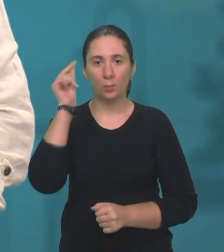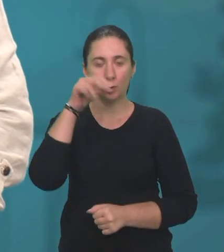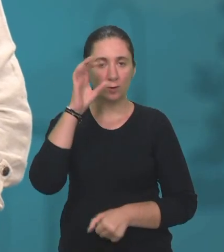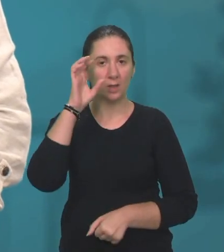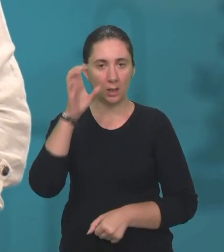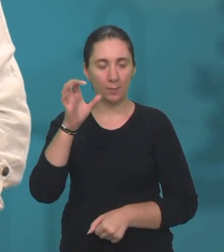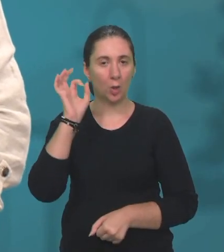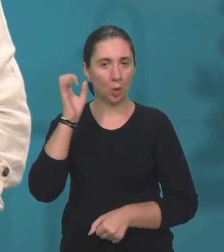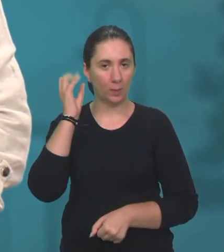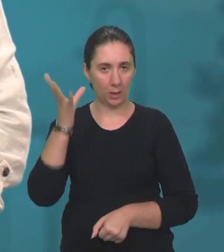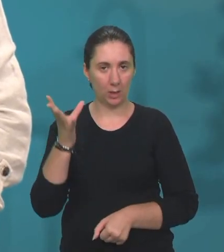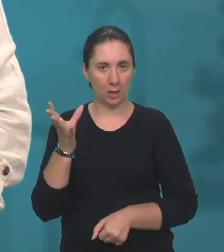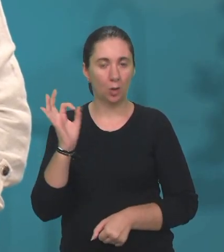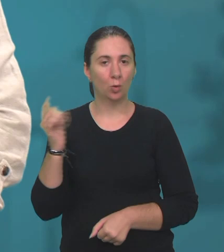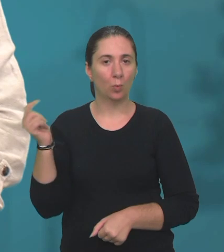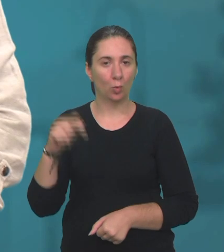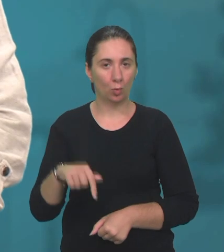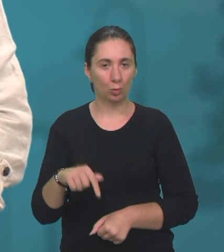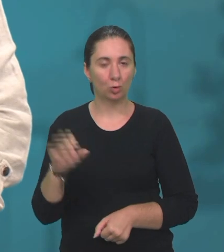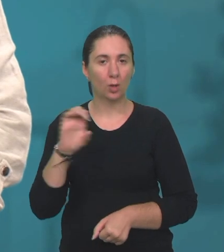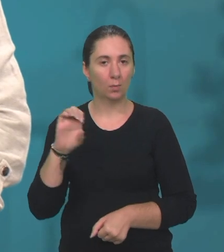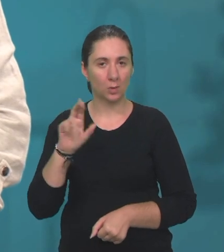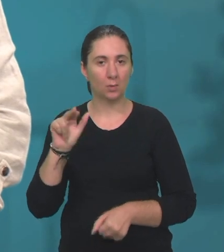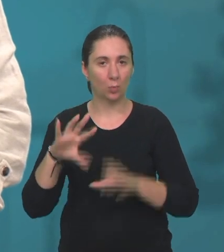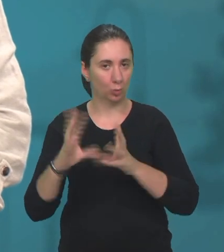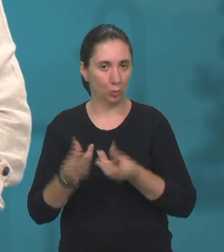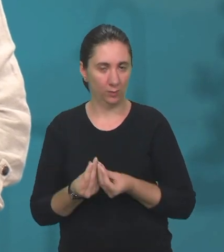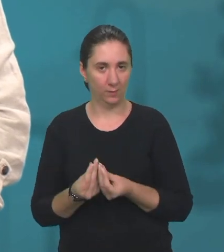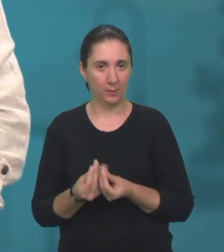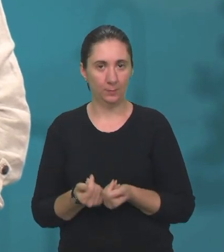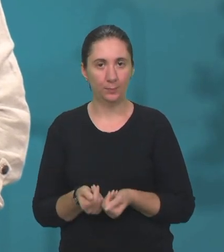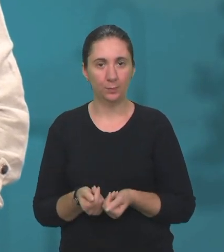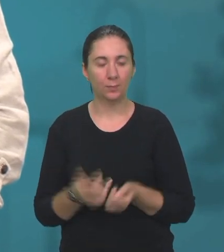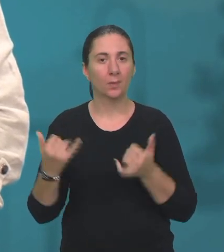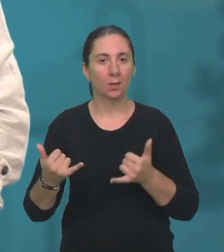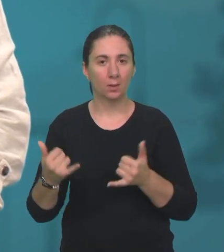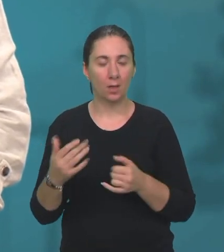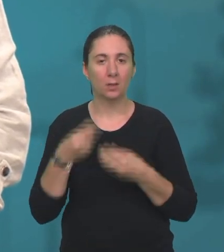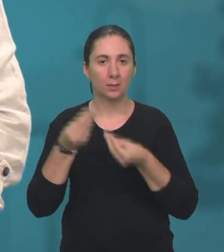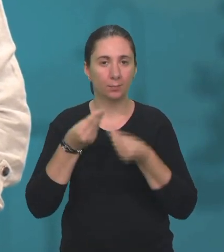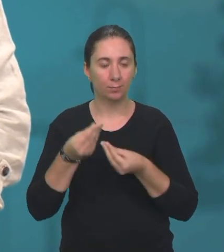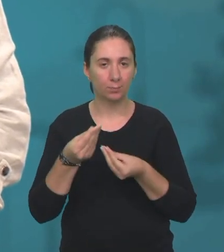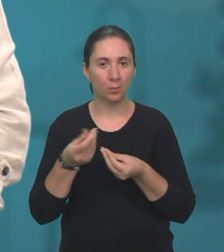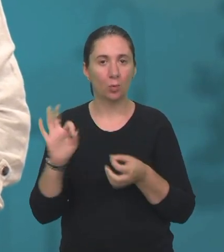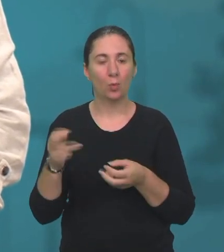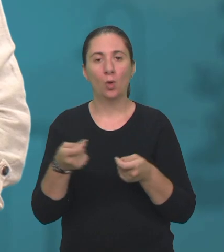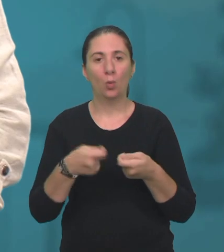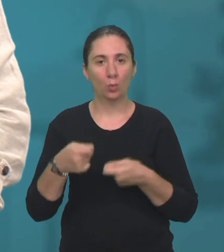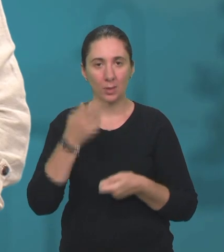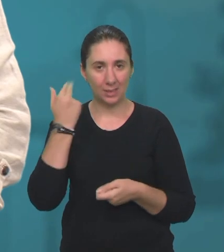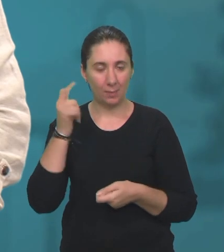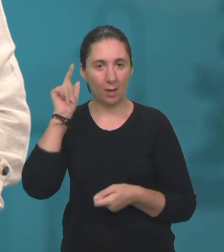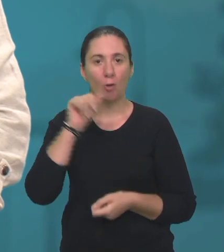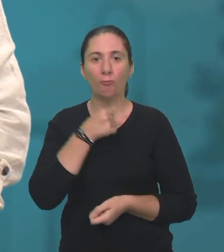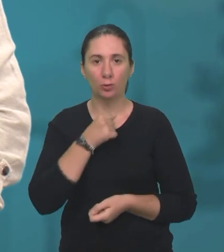Poštovani gledatelji, dobar vam dan i dobrodošli u emisiju Mogu sve. Danas vam donosimo prilog o Udruzi slijepih